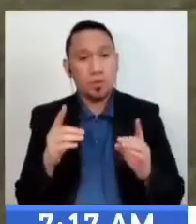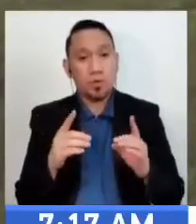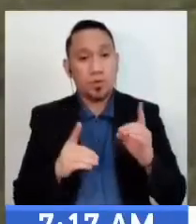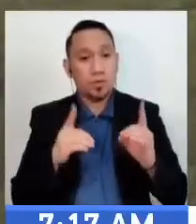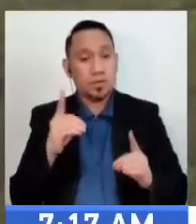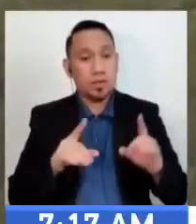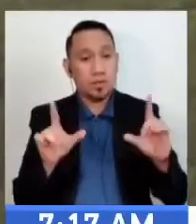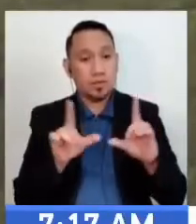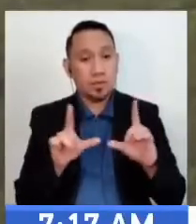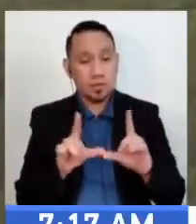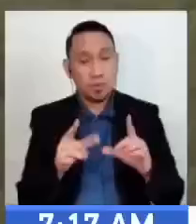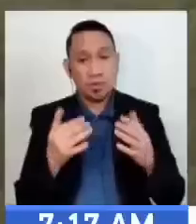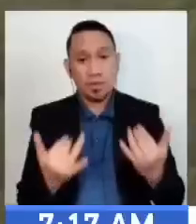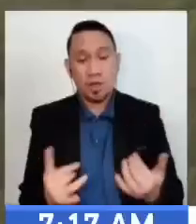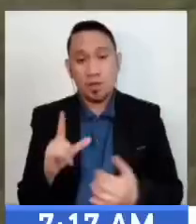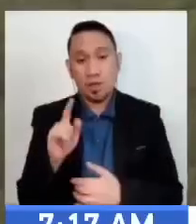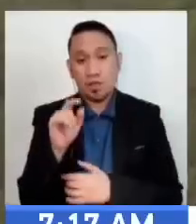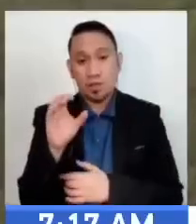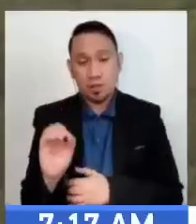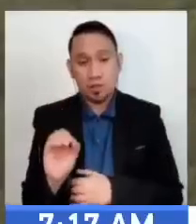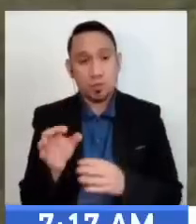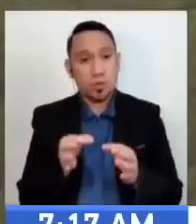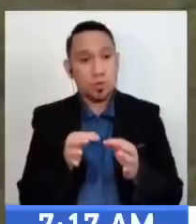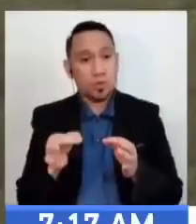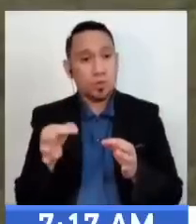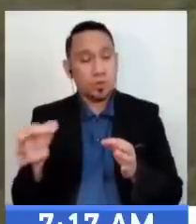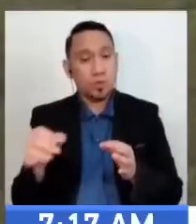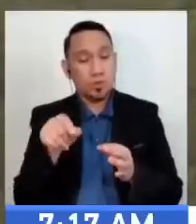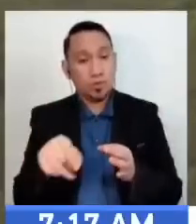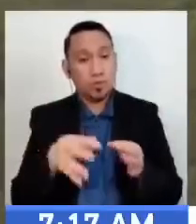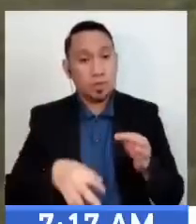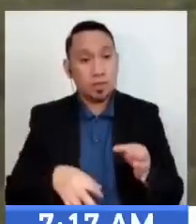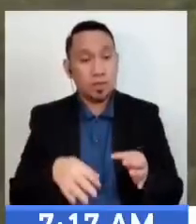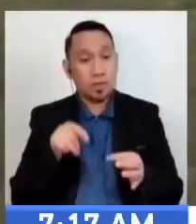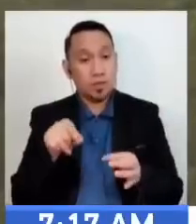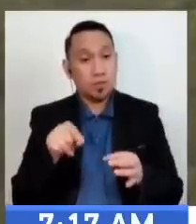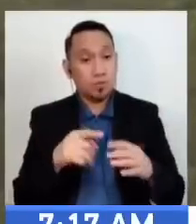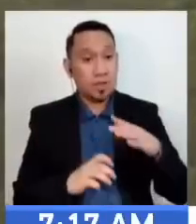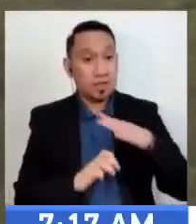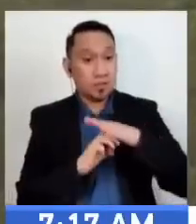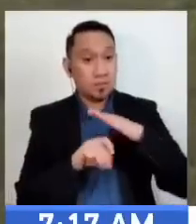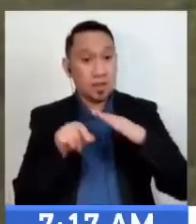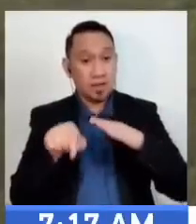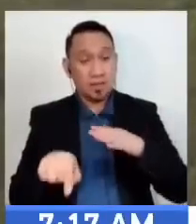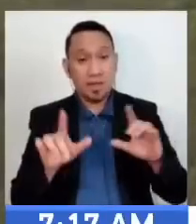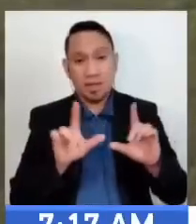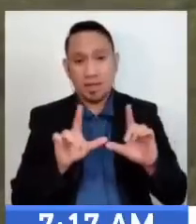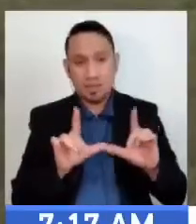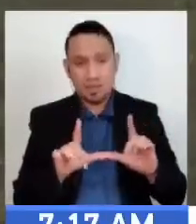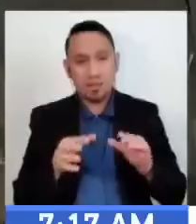ng LTO ang validity ng mga mag-e-expire na lisensya. May unang balita, si Rafi Tima.